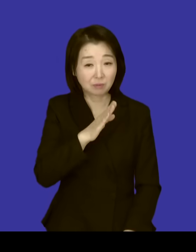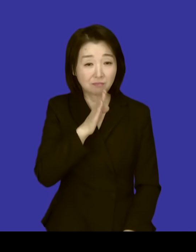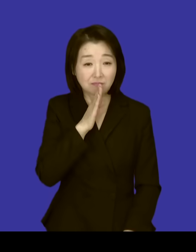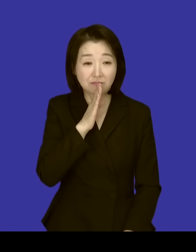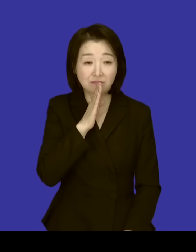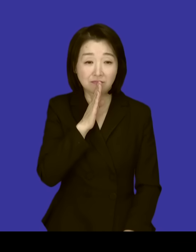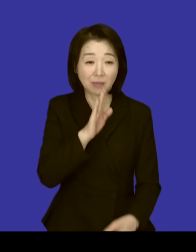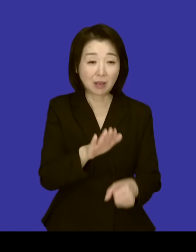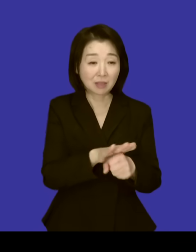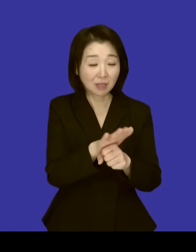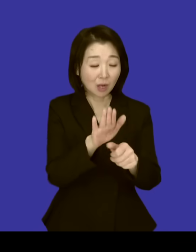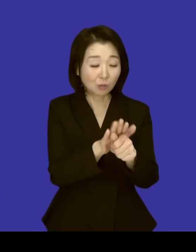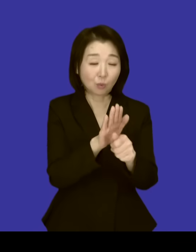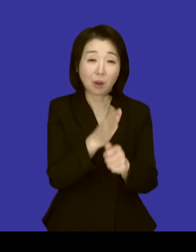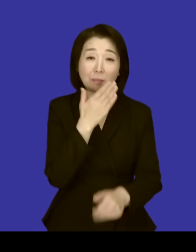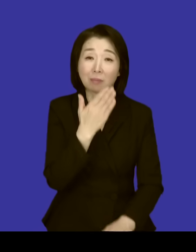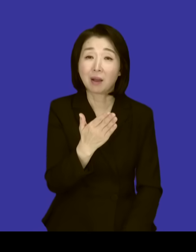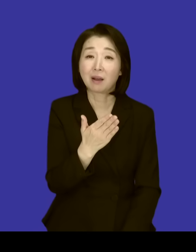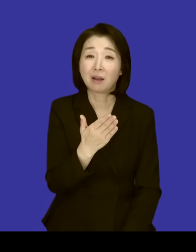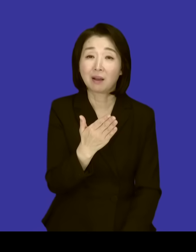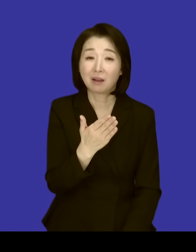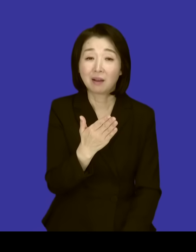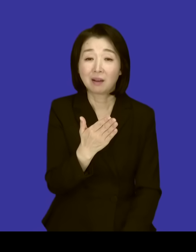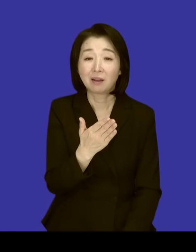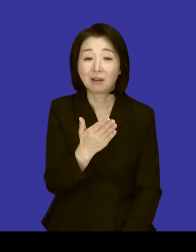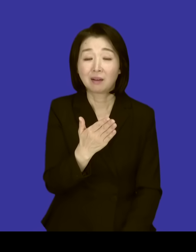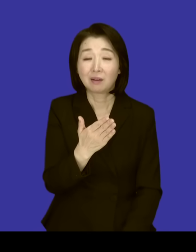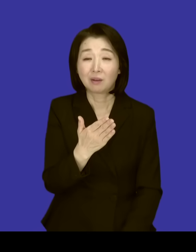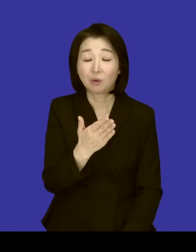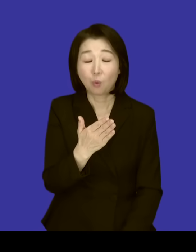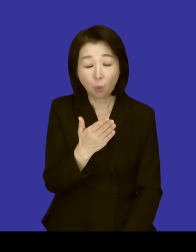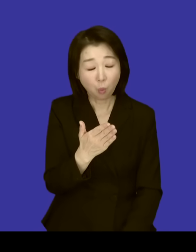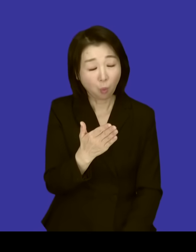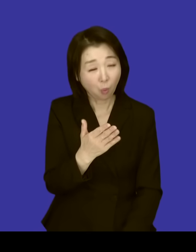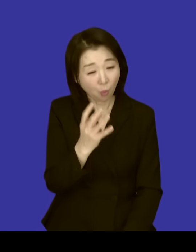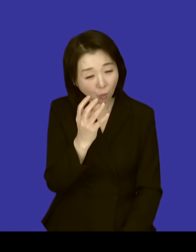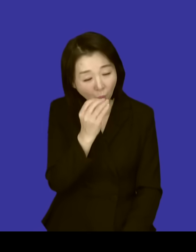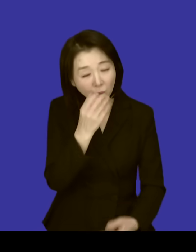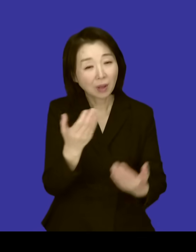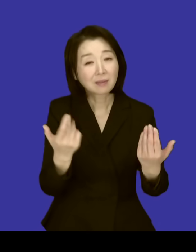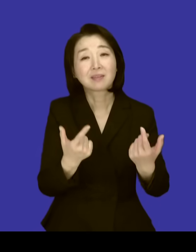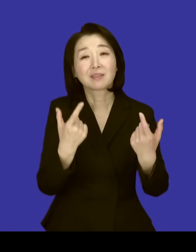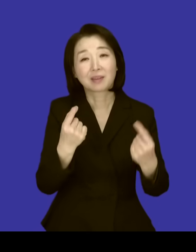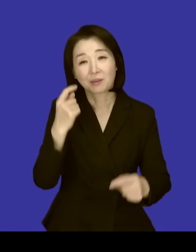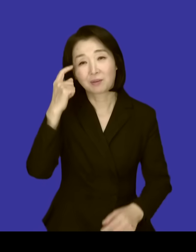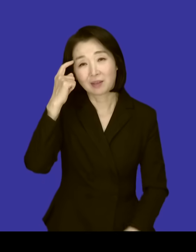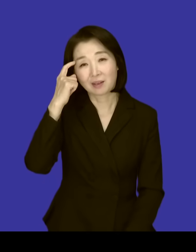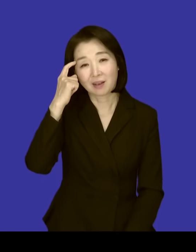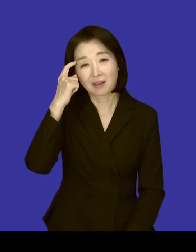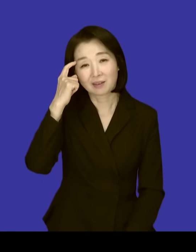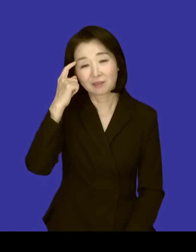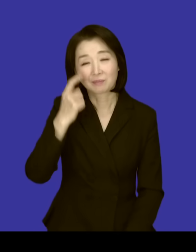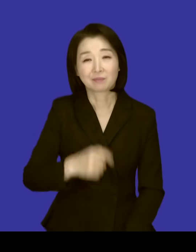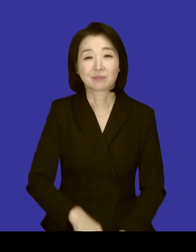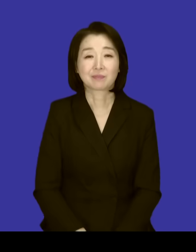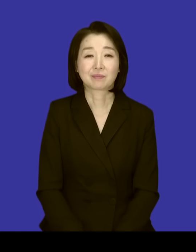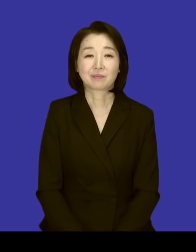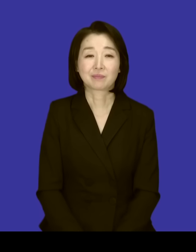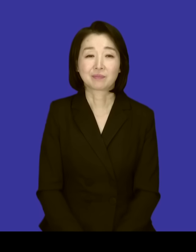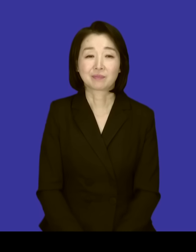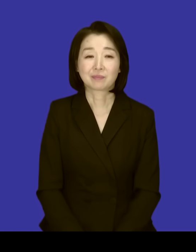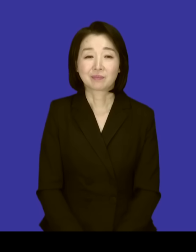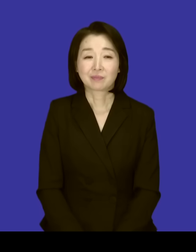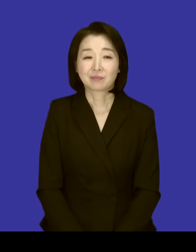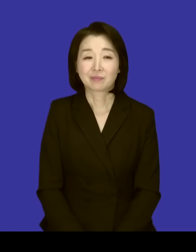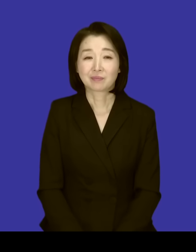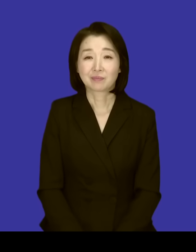실질적으로 사랑으로 도울 수 있는 아주 숭고한 직업이구나 이런 생각을 가지고 지원을 했고 그리고